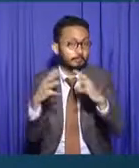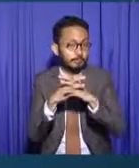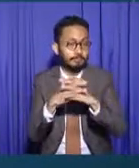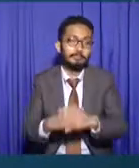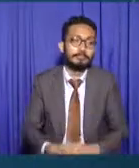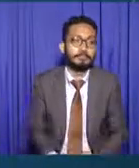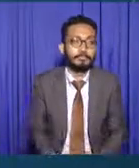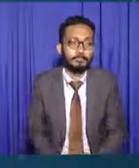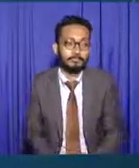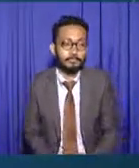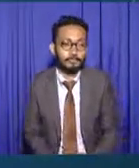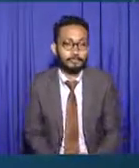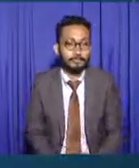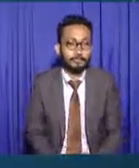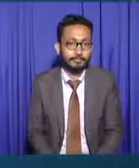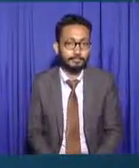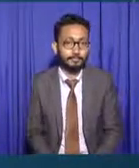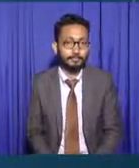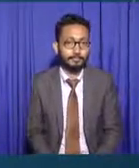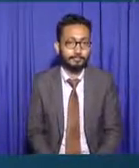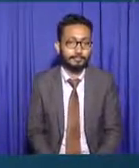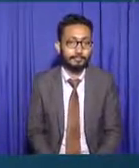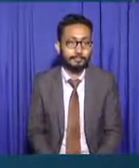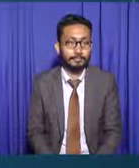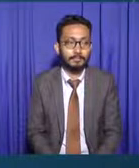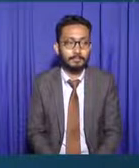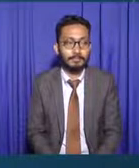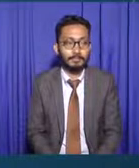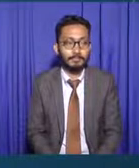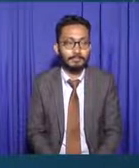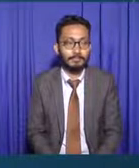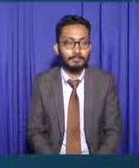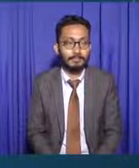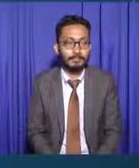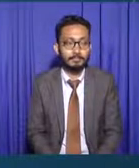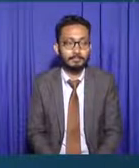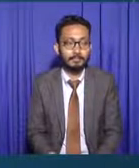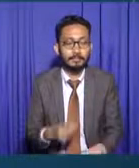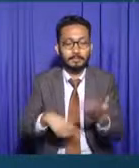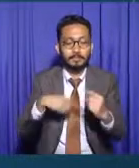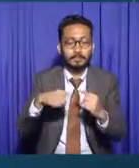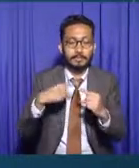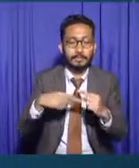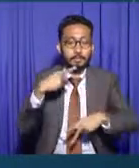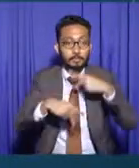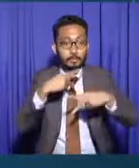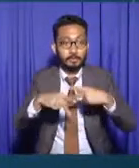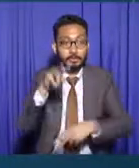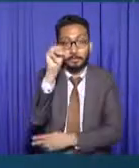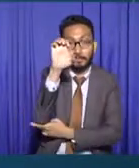besar atau di kecil di kecil apabila proses